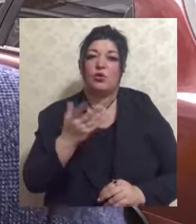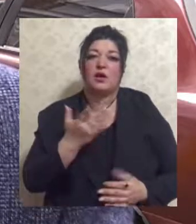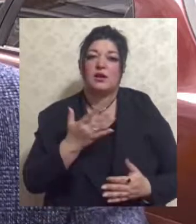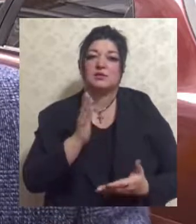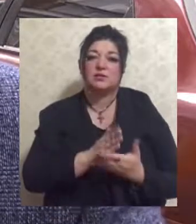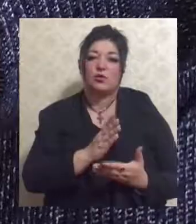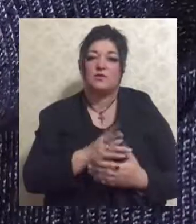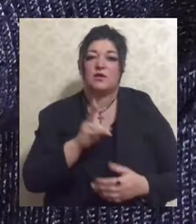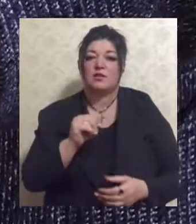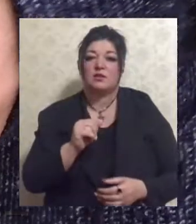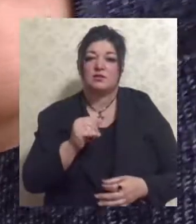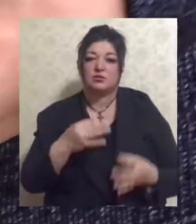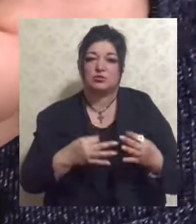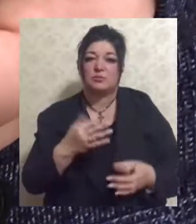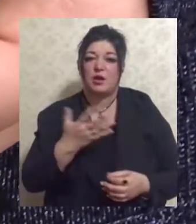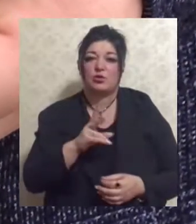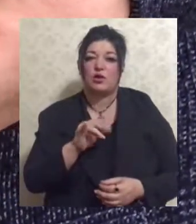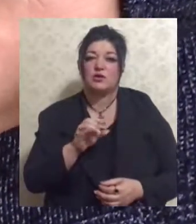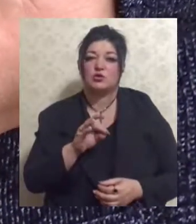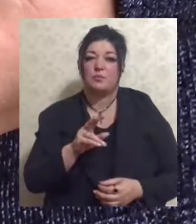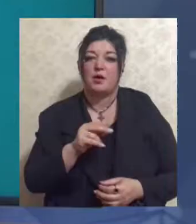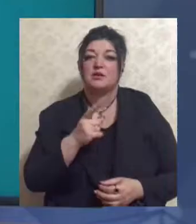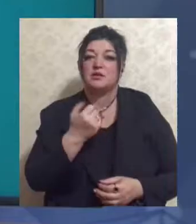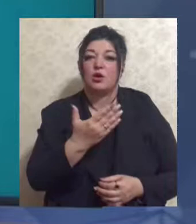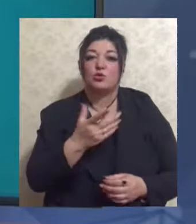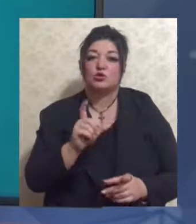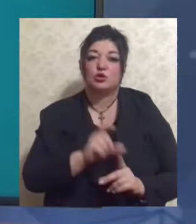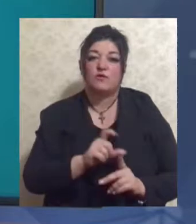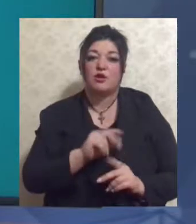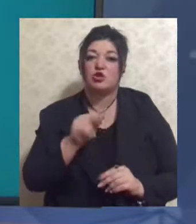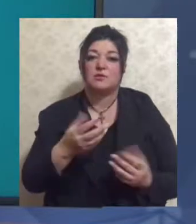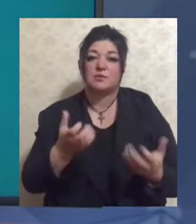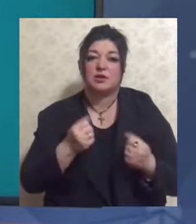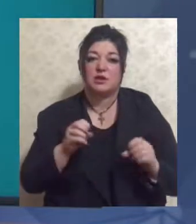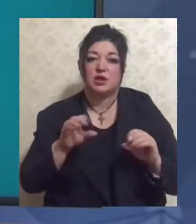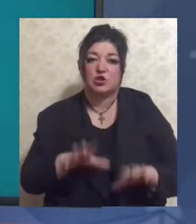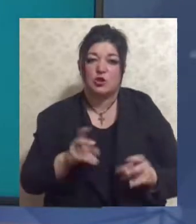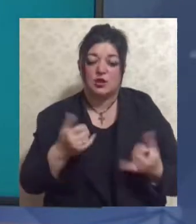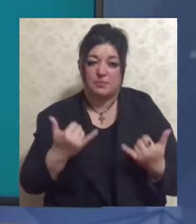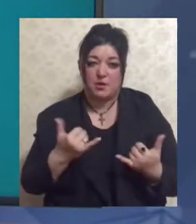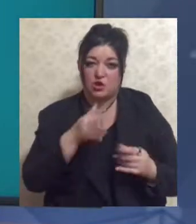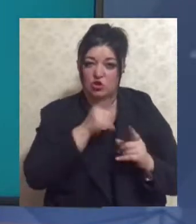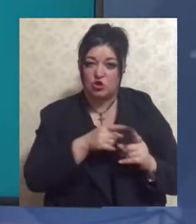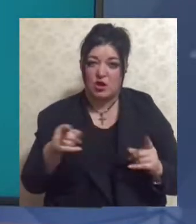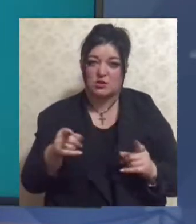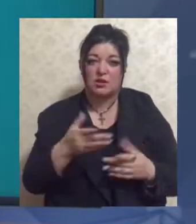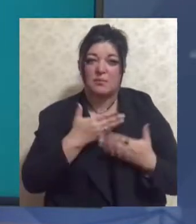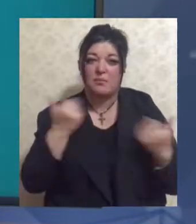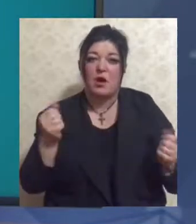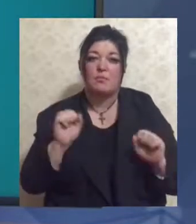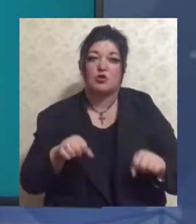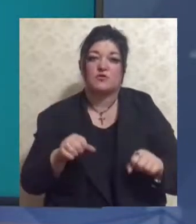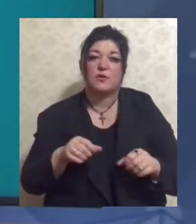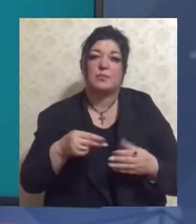суду, що відбулося 5 листопада. За його словами, через прийняте рішення на теперішній час немає можливості підписати